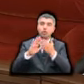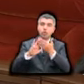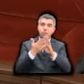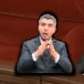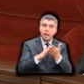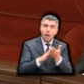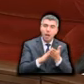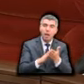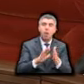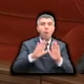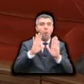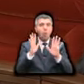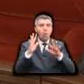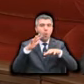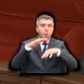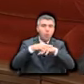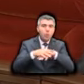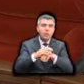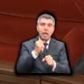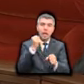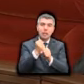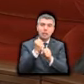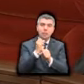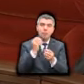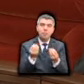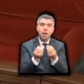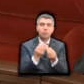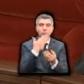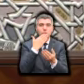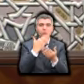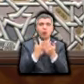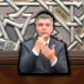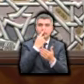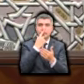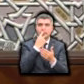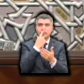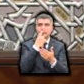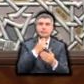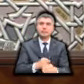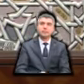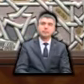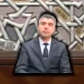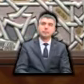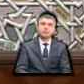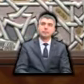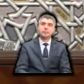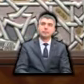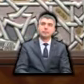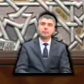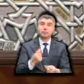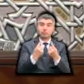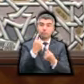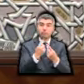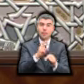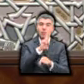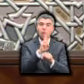دعم كل المؤسسات الأخرى اللي كتشتغل على أرض الواقع. شكرا. شكرا السيد الوزير. تعقيب السيد